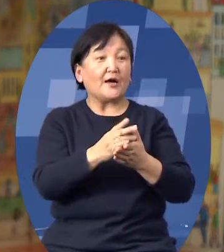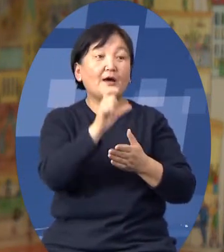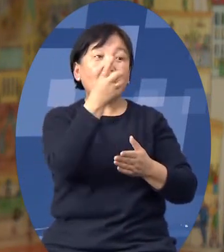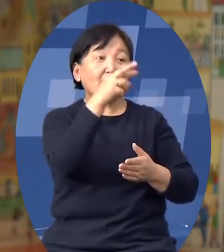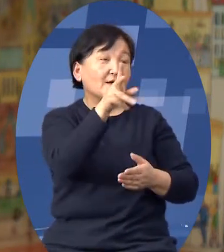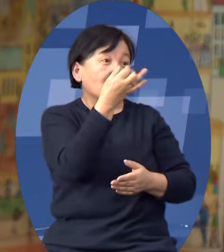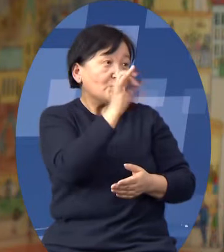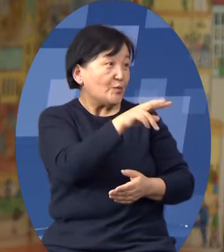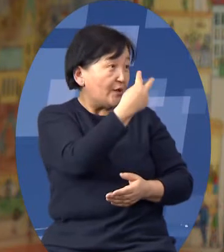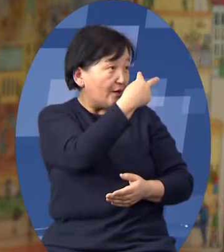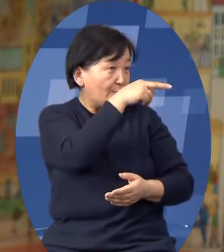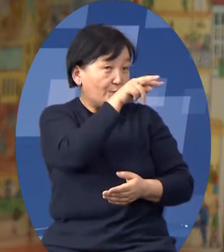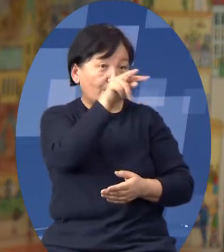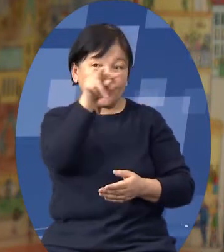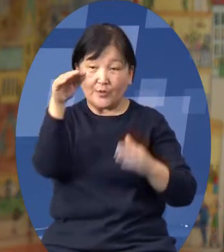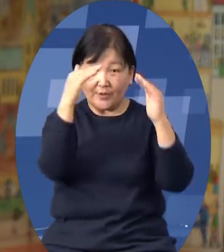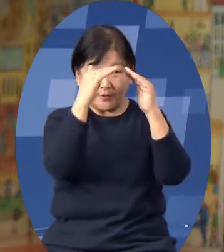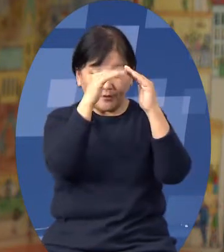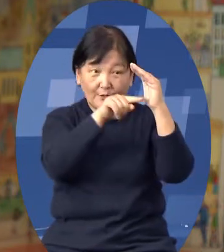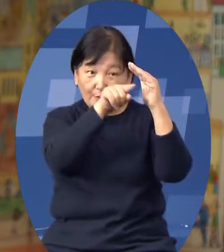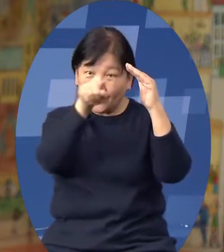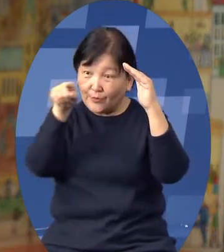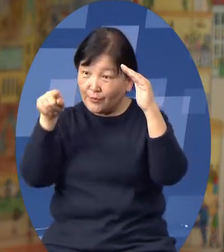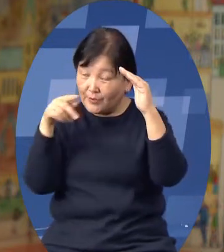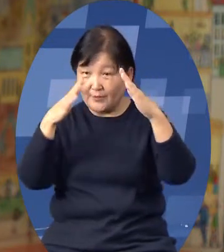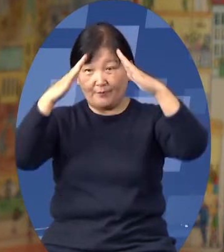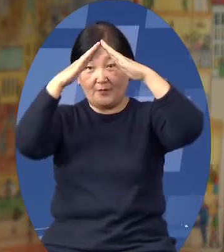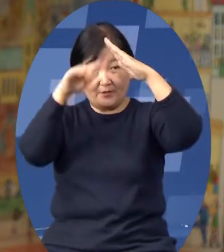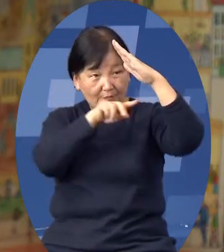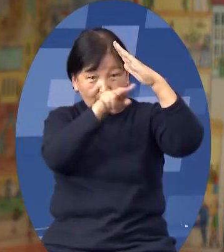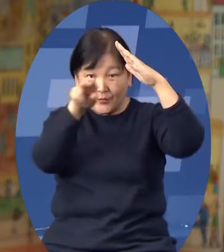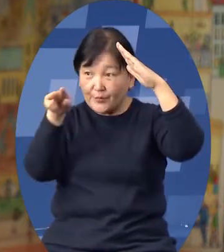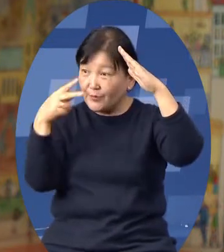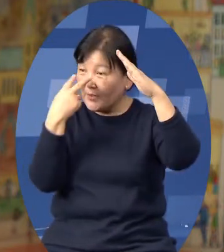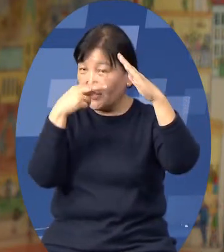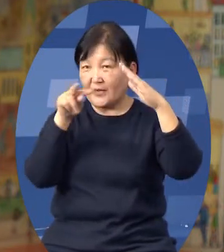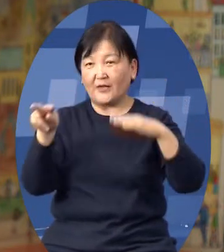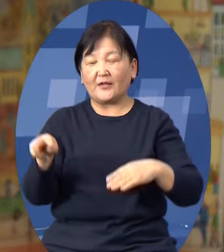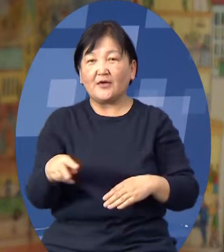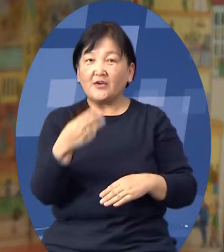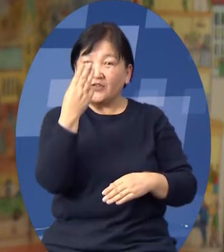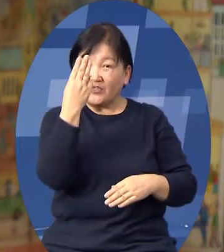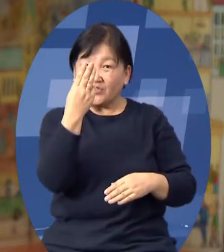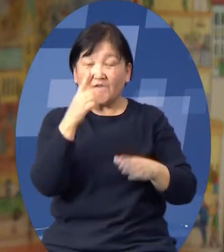нэрлээрэй. Сайн ажиглаарай гэр доторх зүйлсээ. За,